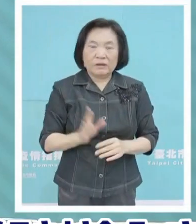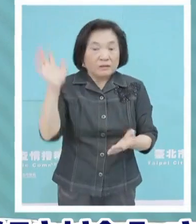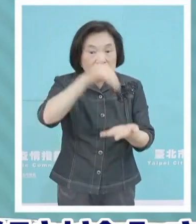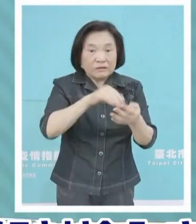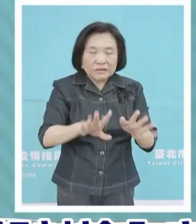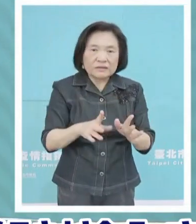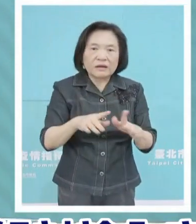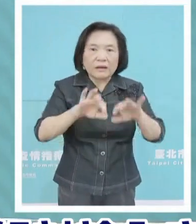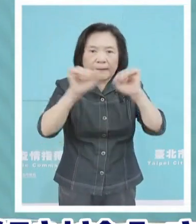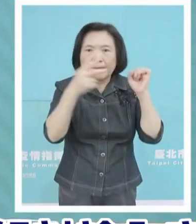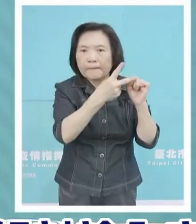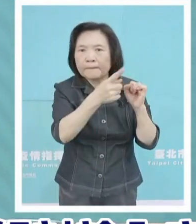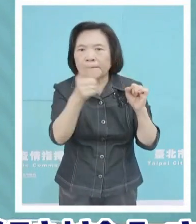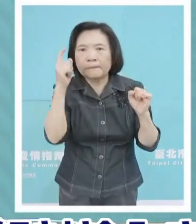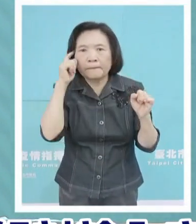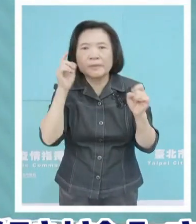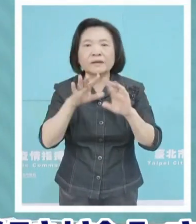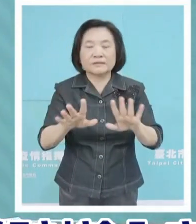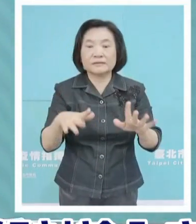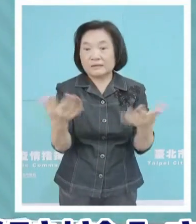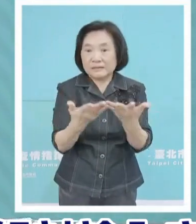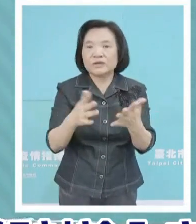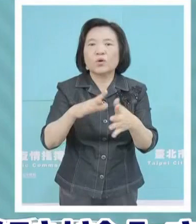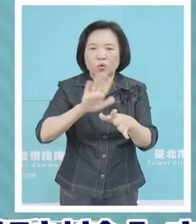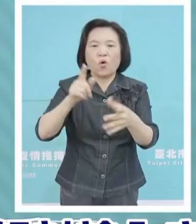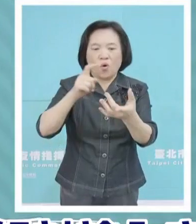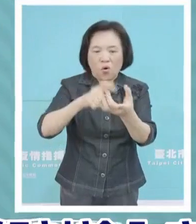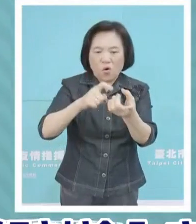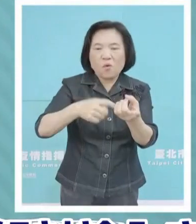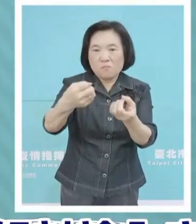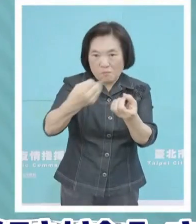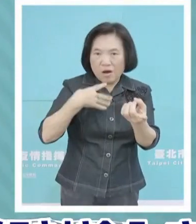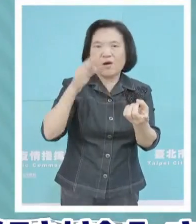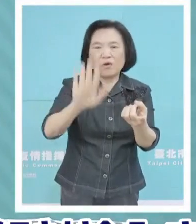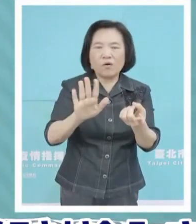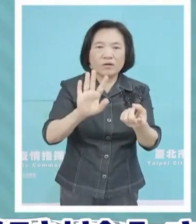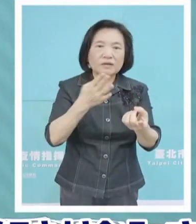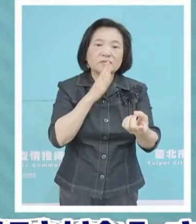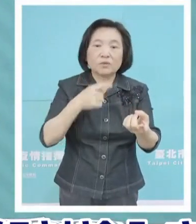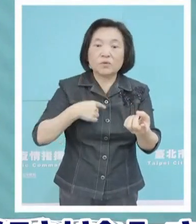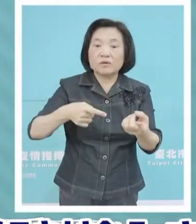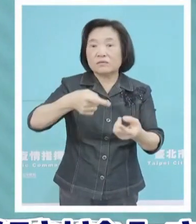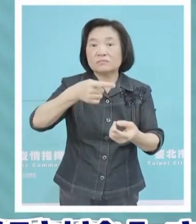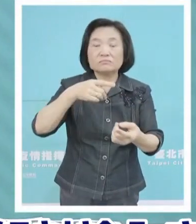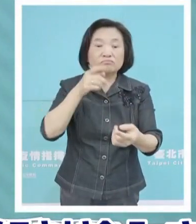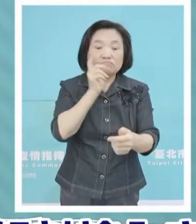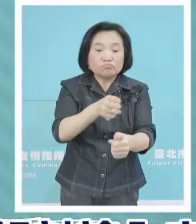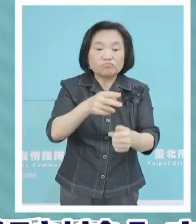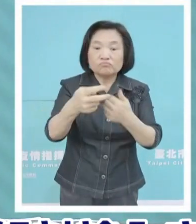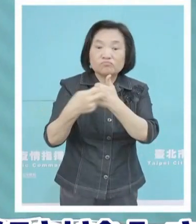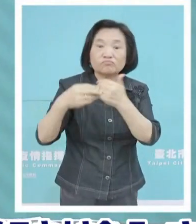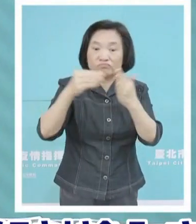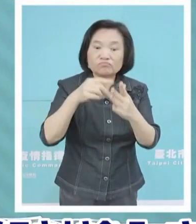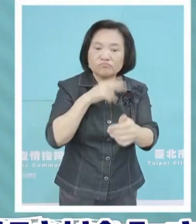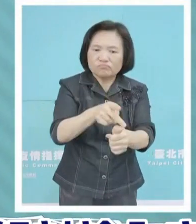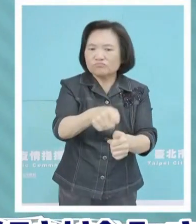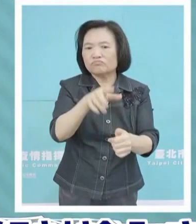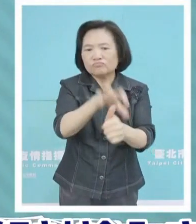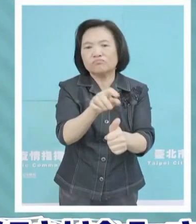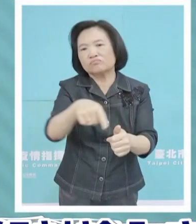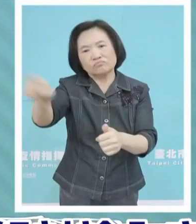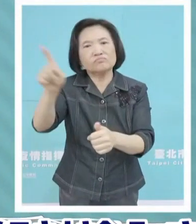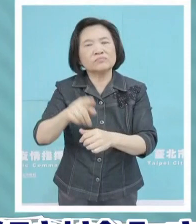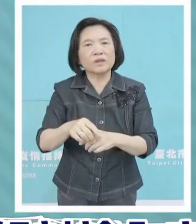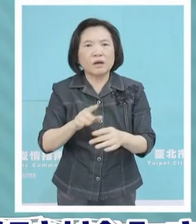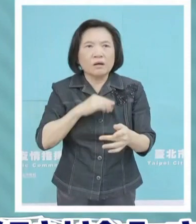情，我有收到简讯，我没有转给任何人，等到事情发生之后我想起来，所以我请他们赶快去调查是不是